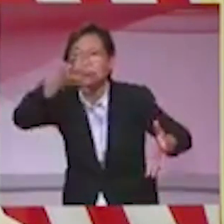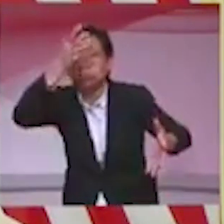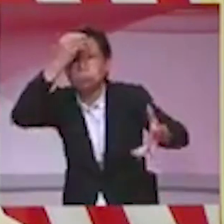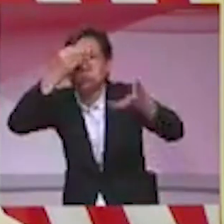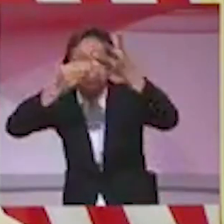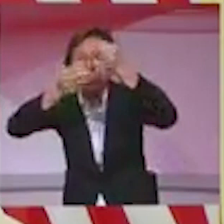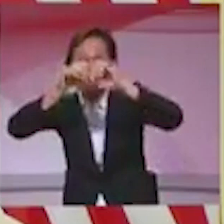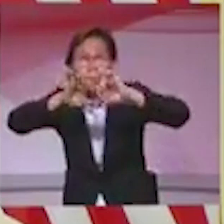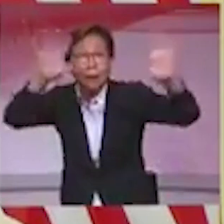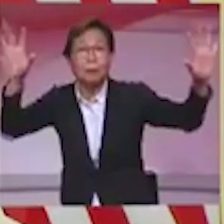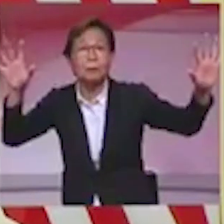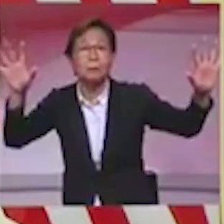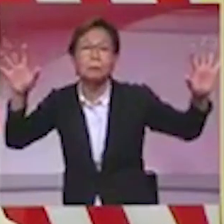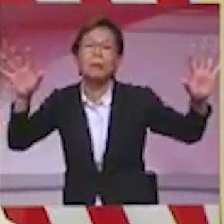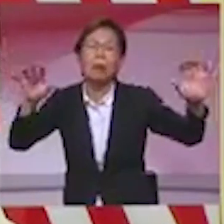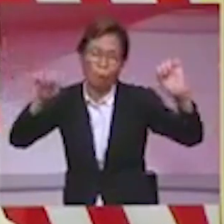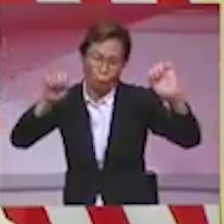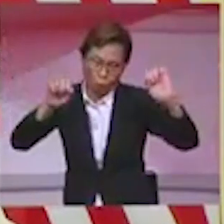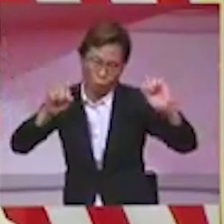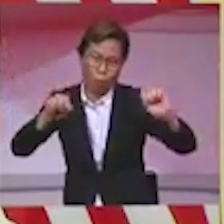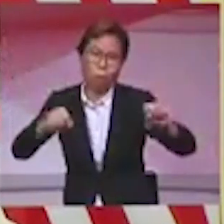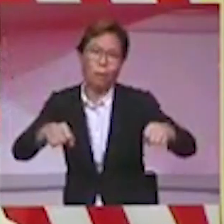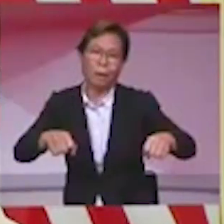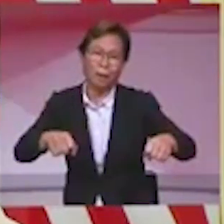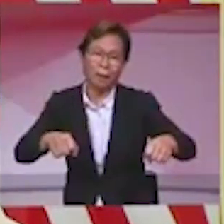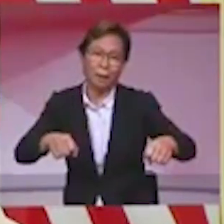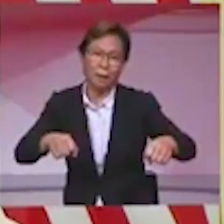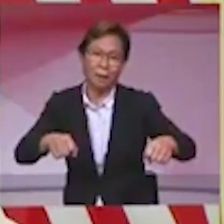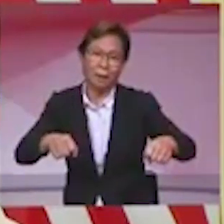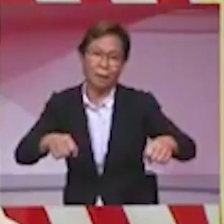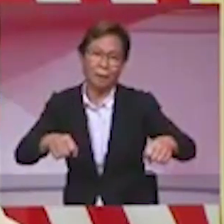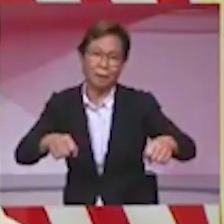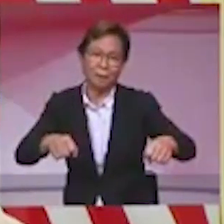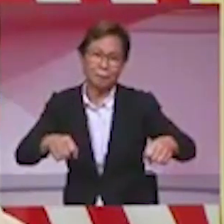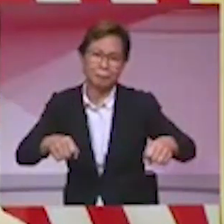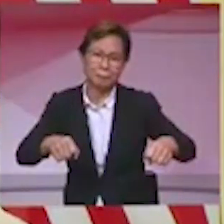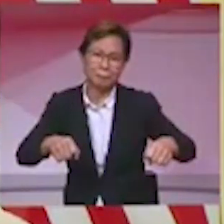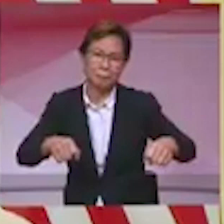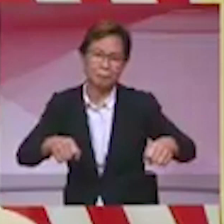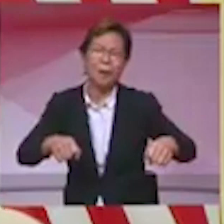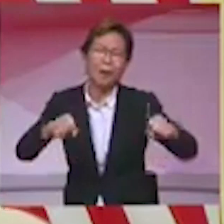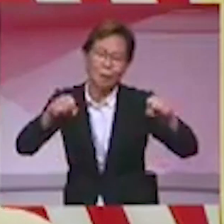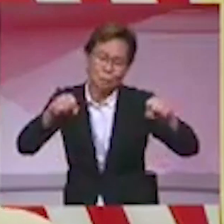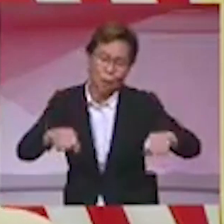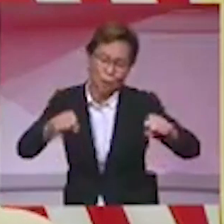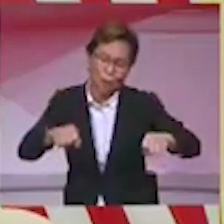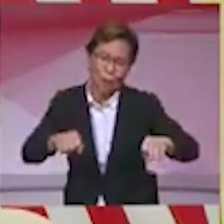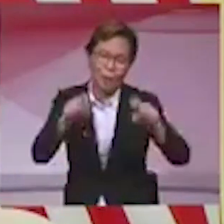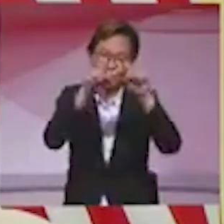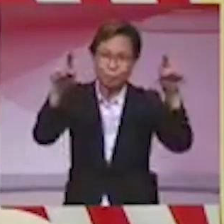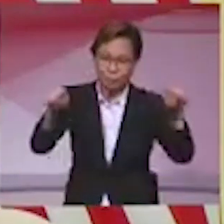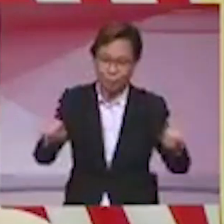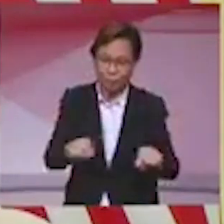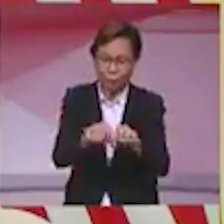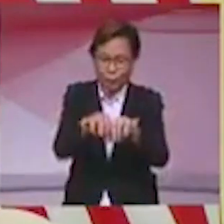jelas boleh masuk ke dalam laman sesawang ataupun